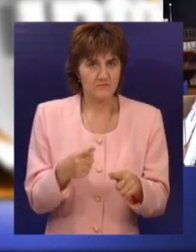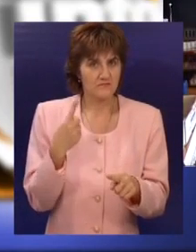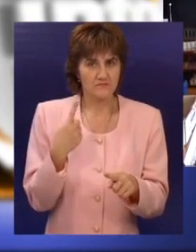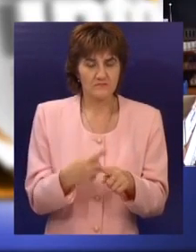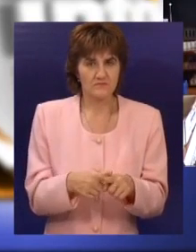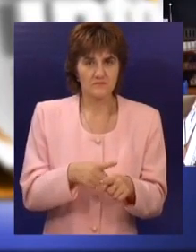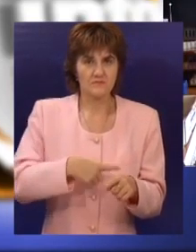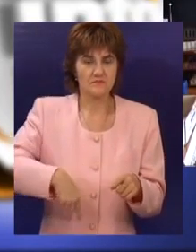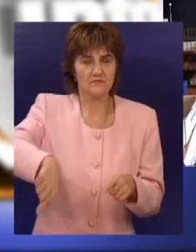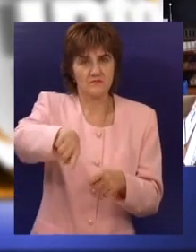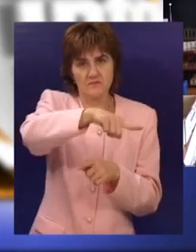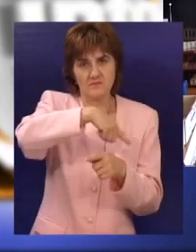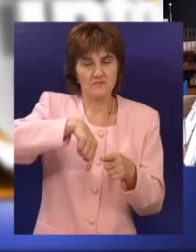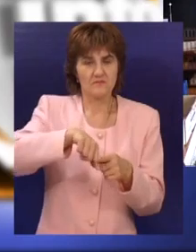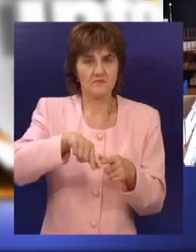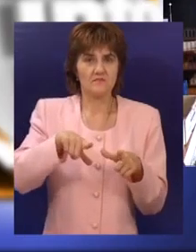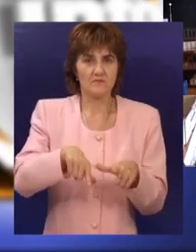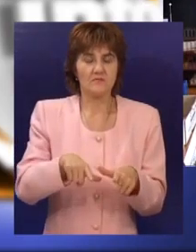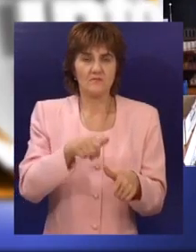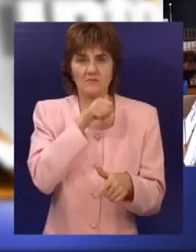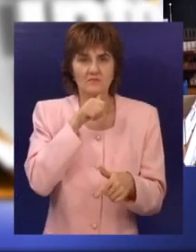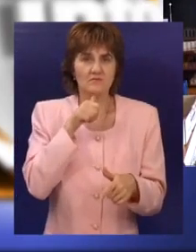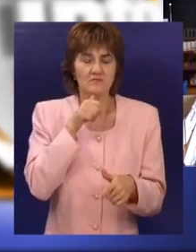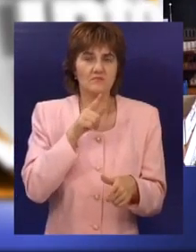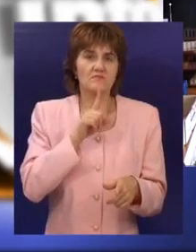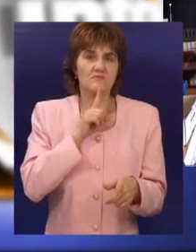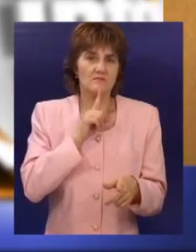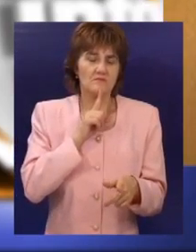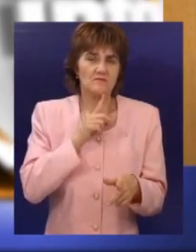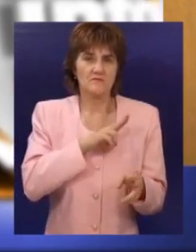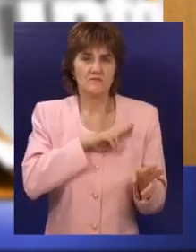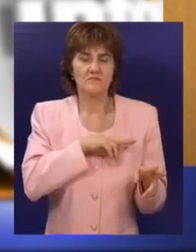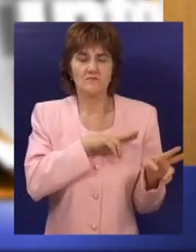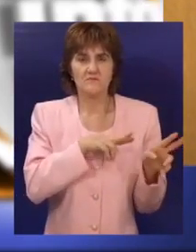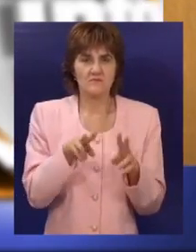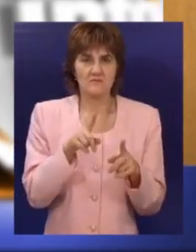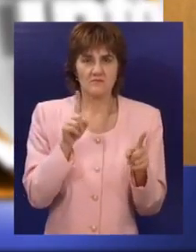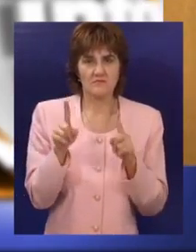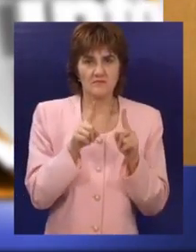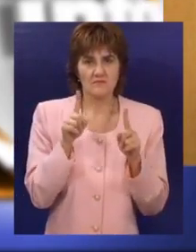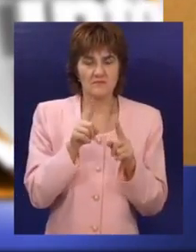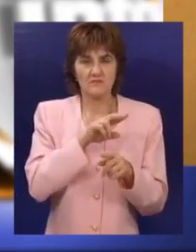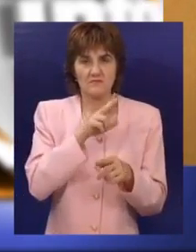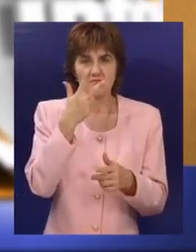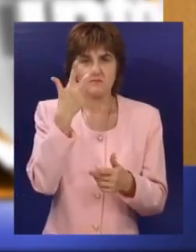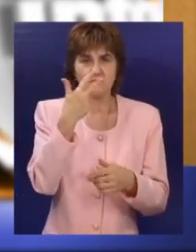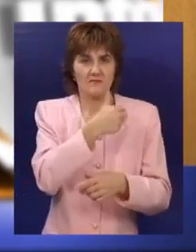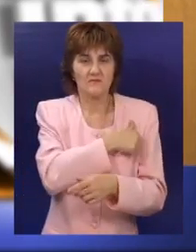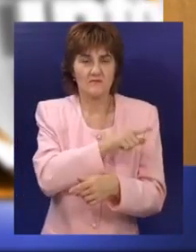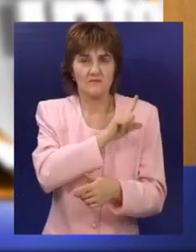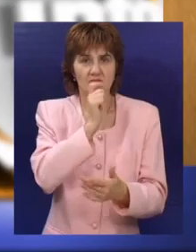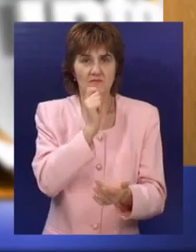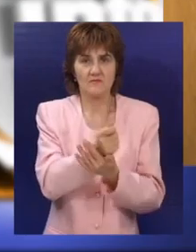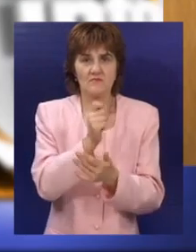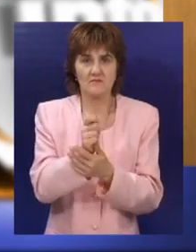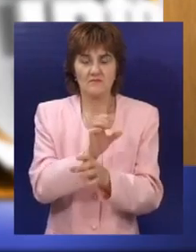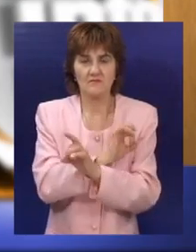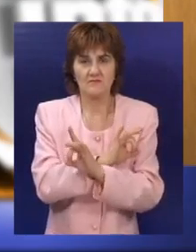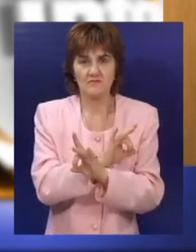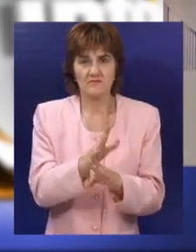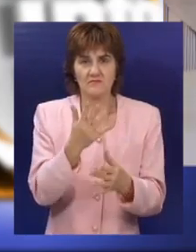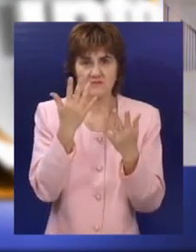se o preduzećima iz regiona Severne Bačke i Potisija koji su za to ispunili uslov, 3 godine neprekidne blokade računa.